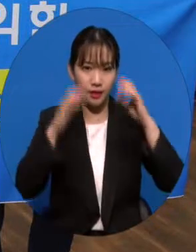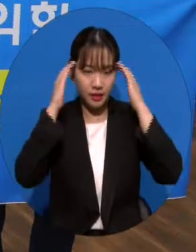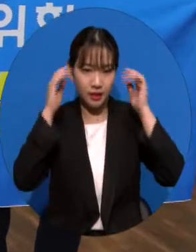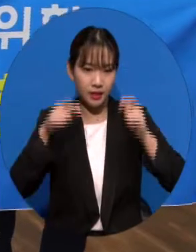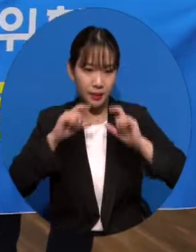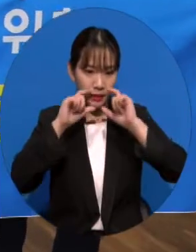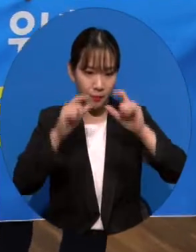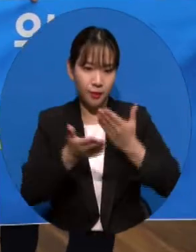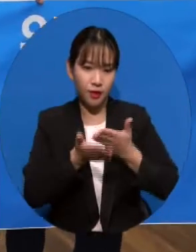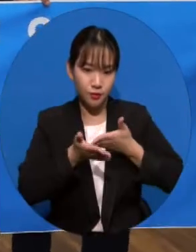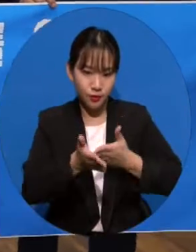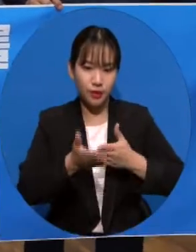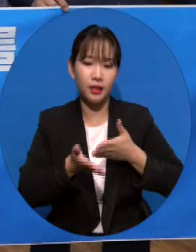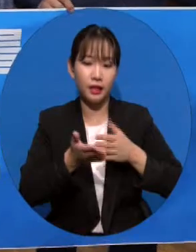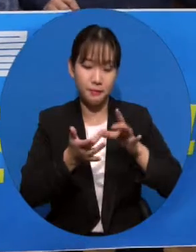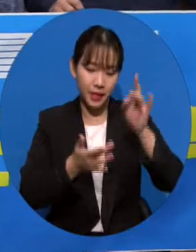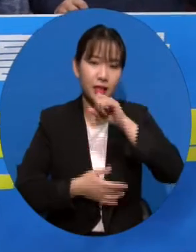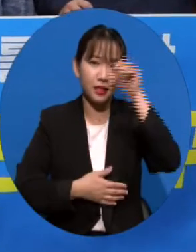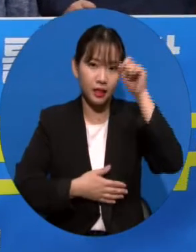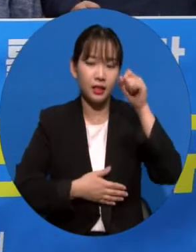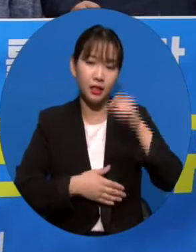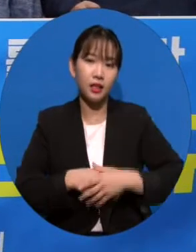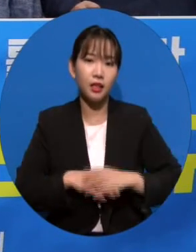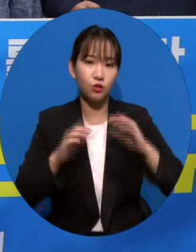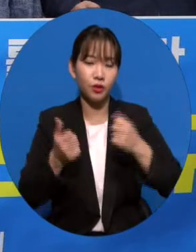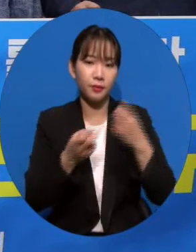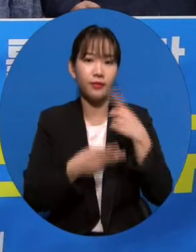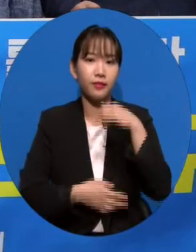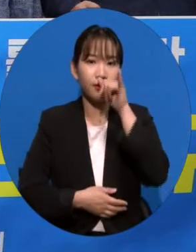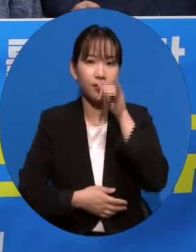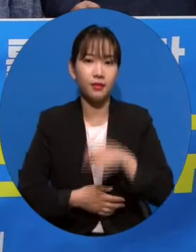선포했다 줄 것을 족구 않은 건 힘을 줘야 되 캐 국회 등에 송부해 졌습니다